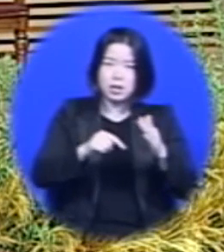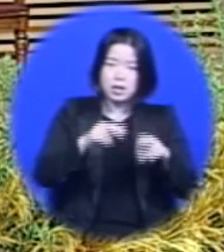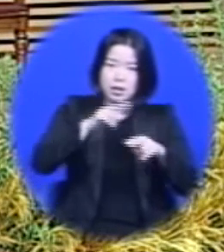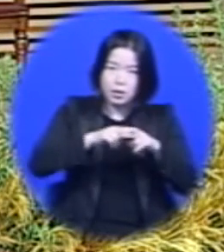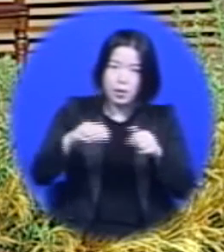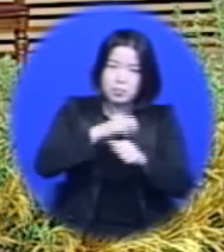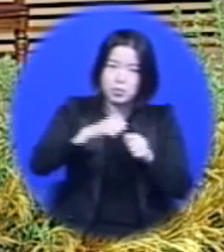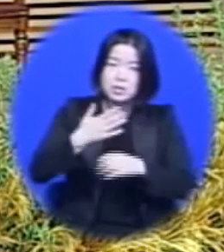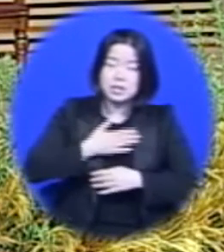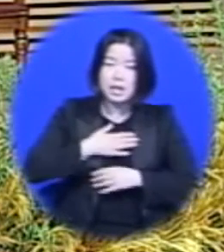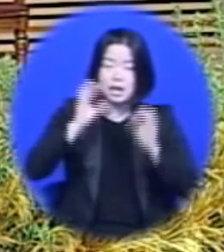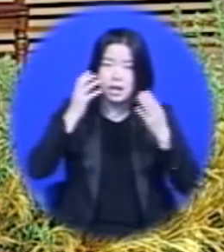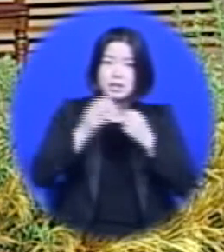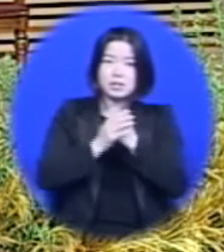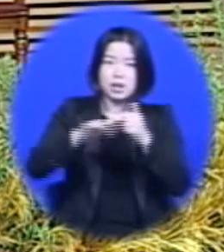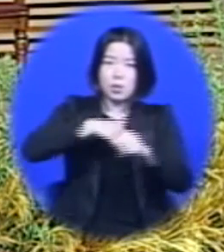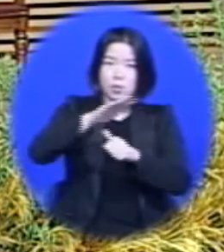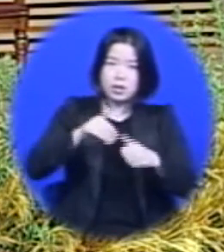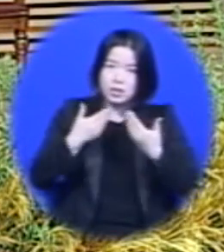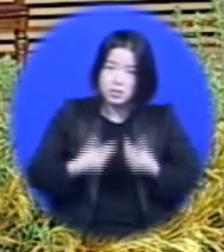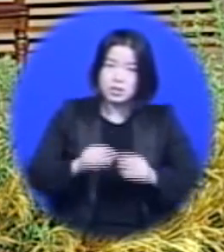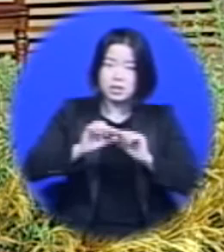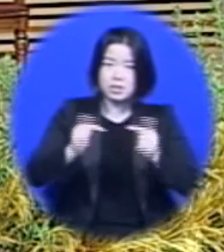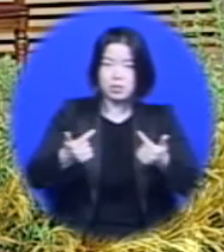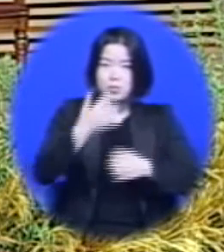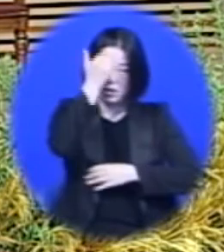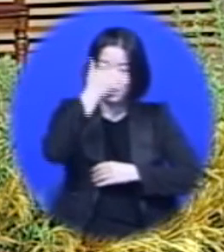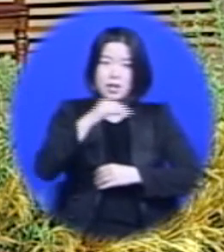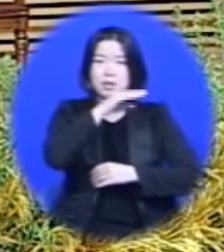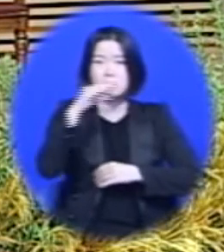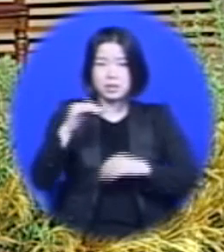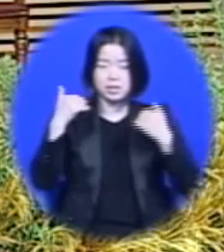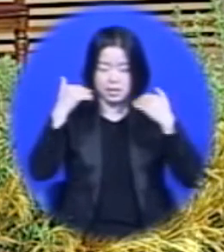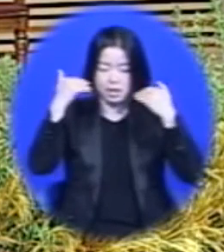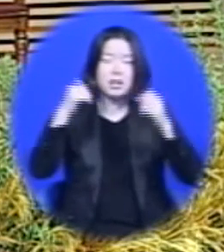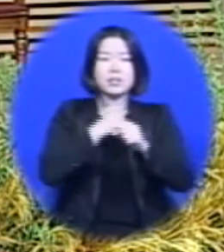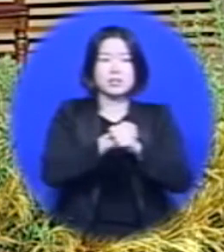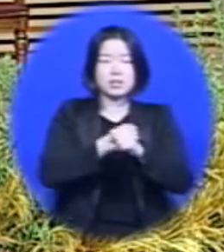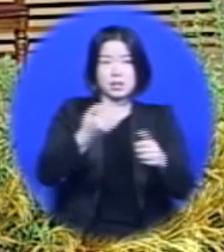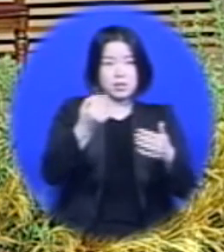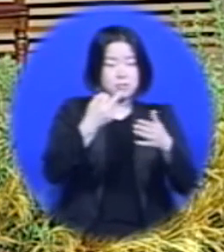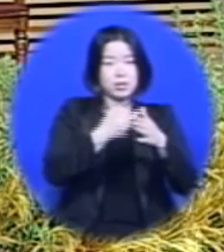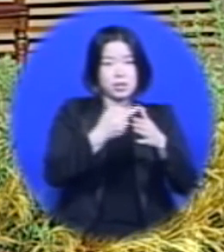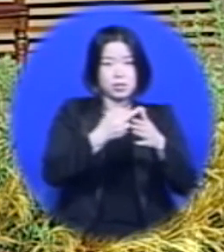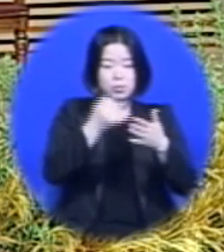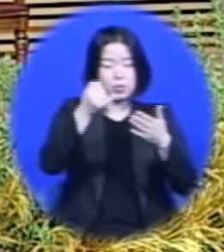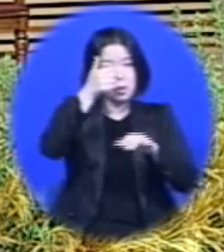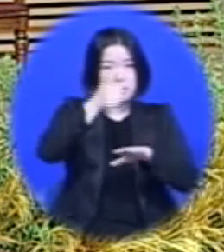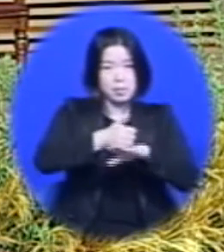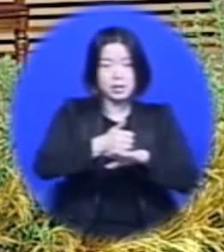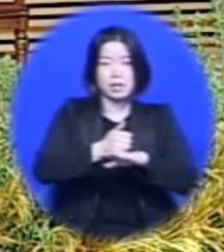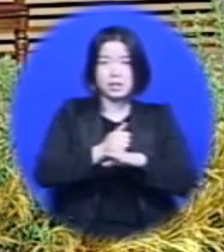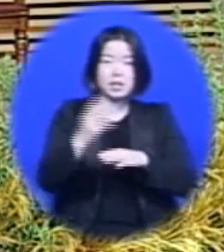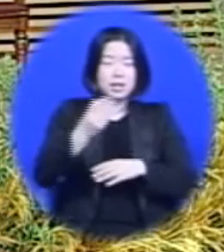새끼들, 환경에 좌절하지 않고 경우 바르게 자라나서 큰아들과 막내는 성직자로 하나님께